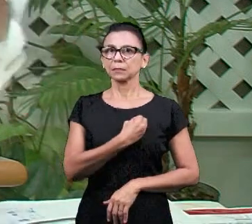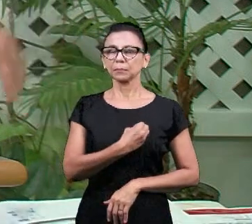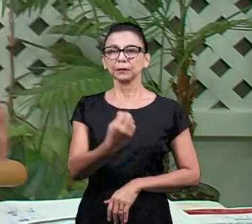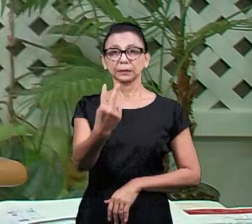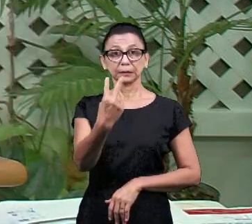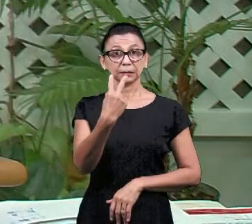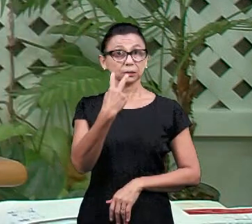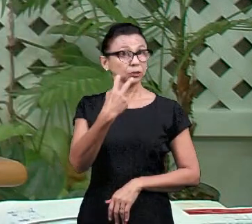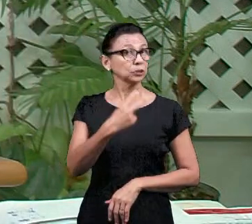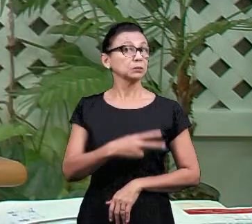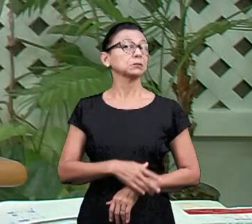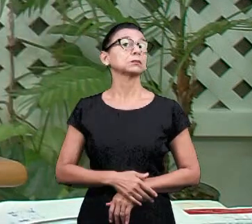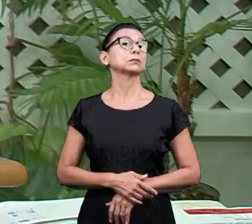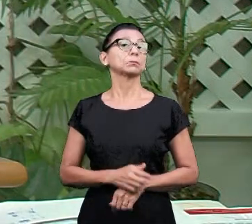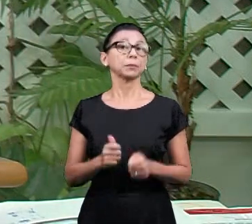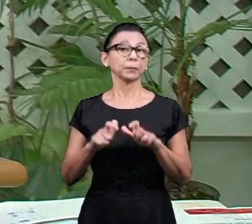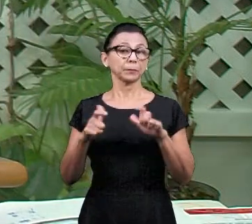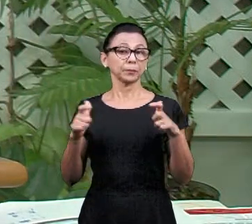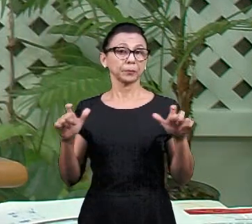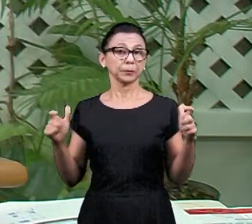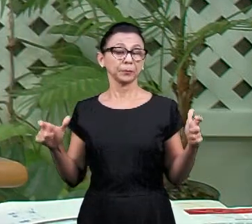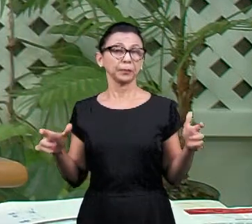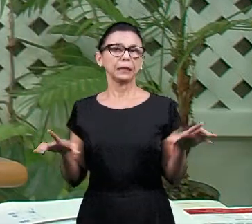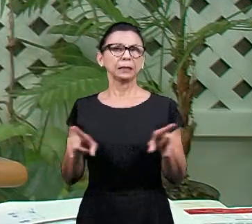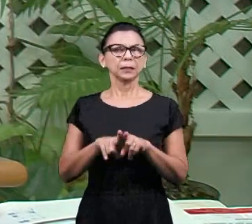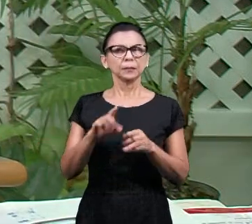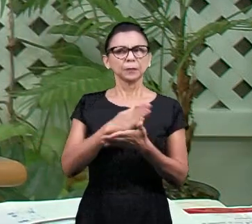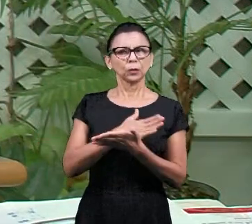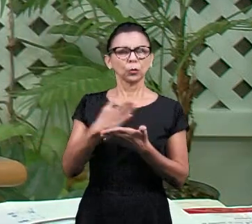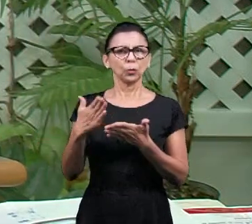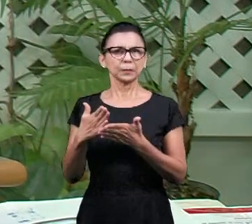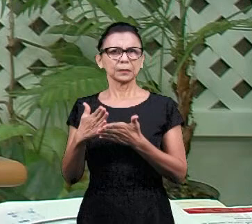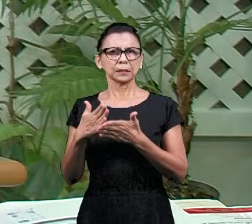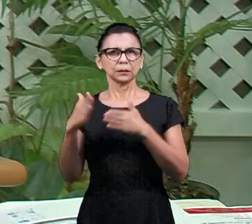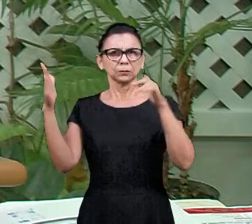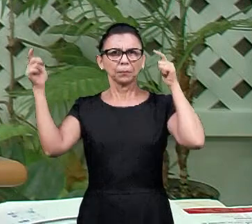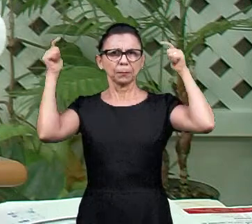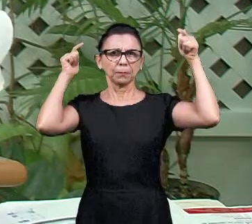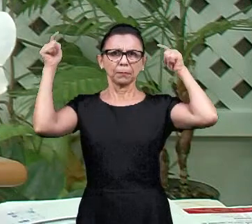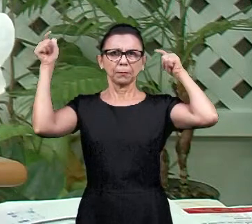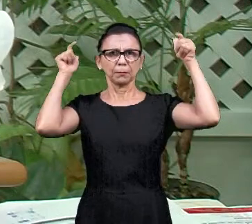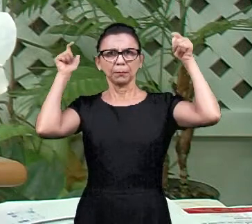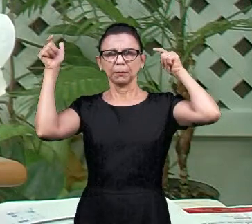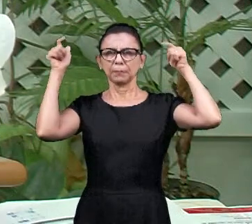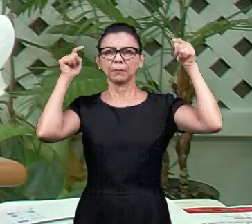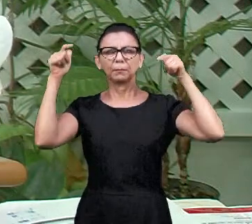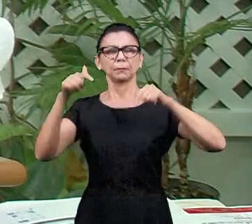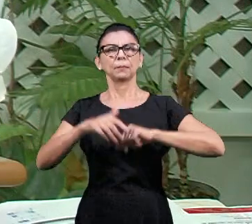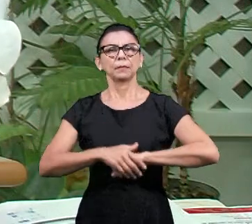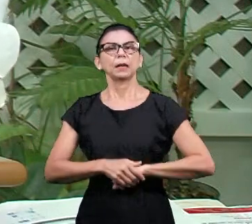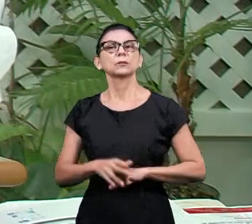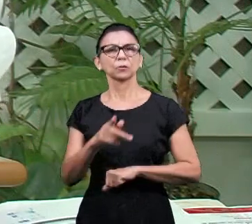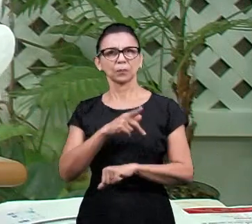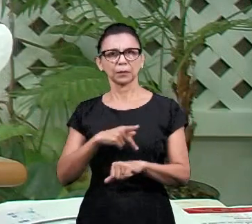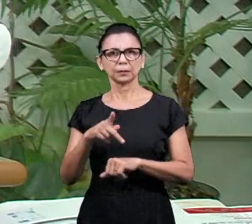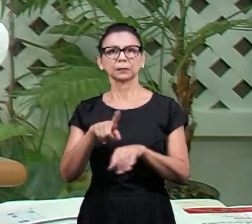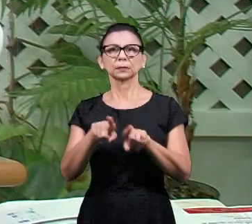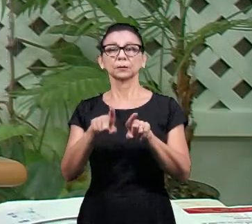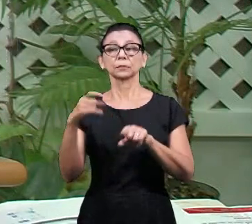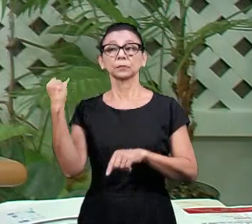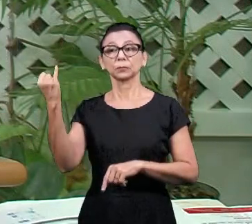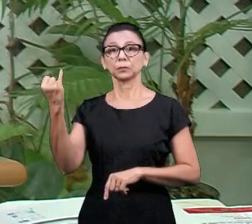située par rapport à la participation. Et nous voyons ici l'entrée des églises du Mexique, Ça, c'est un donné important pour nous